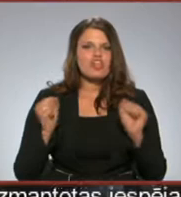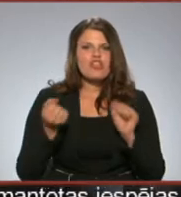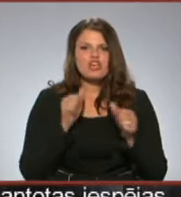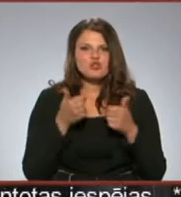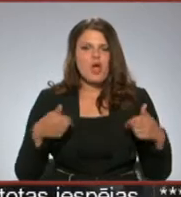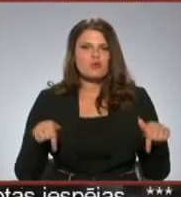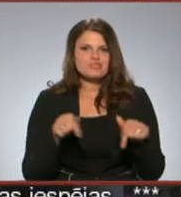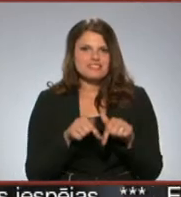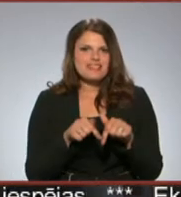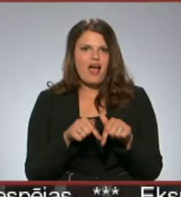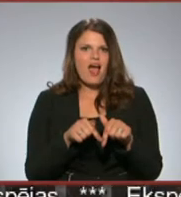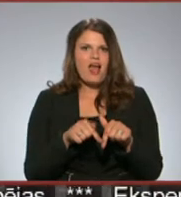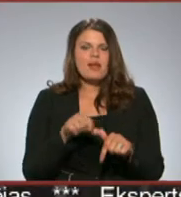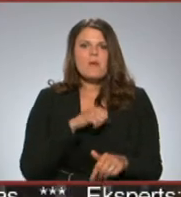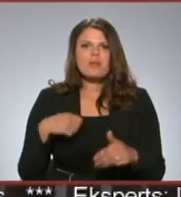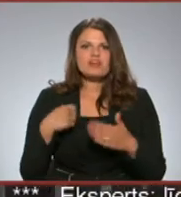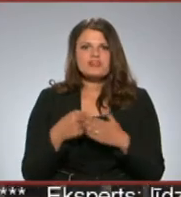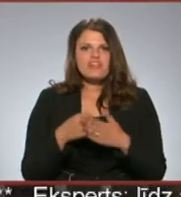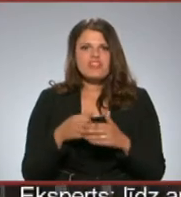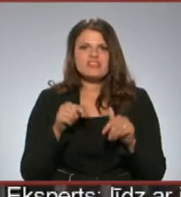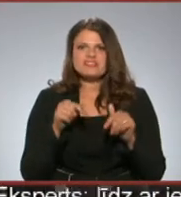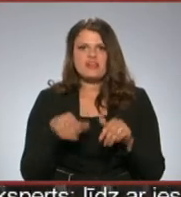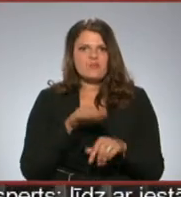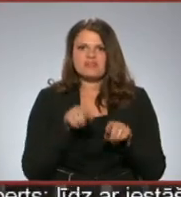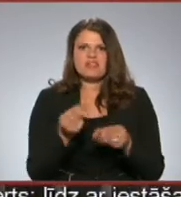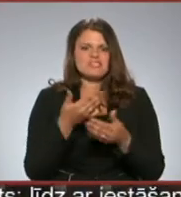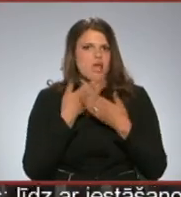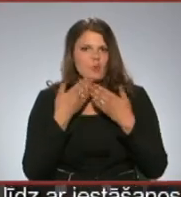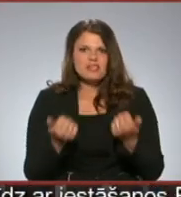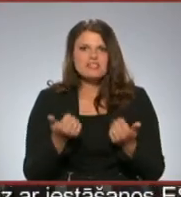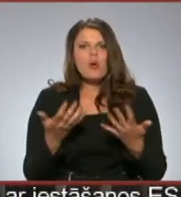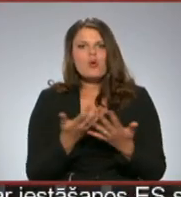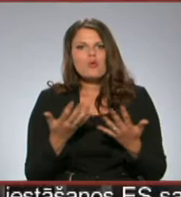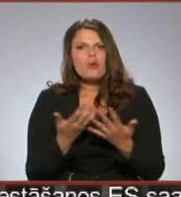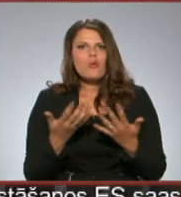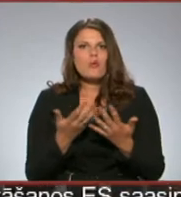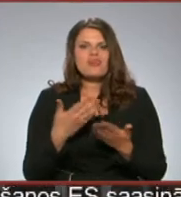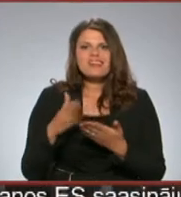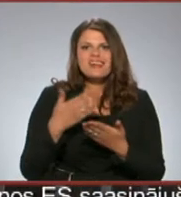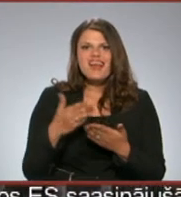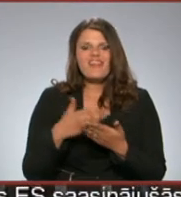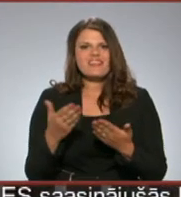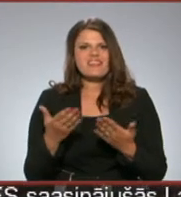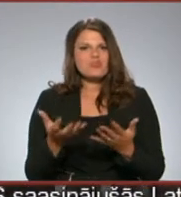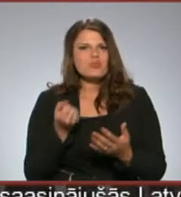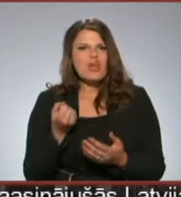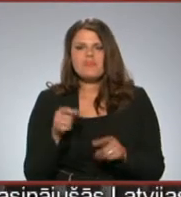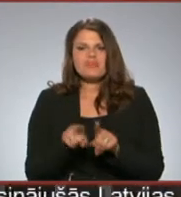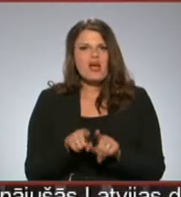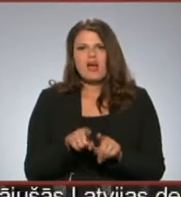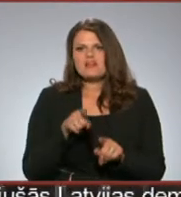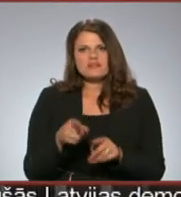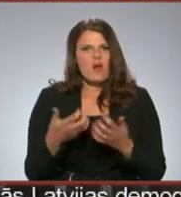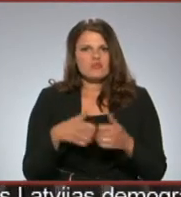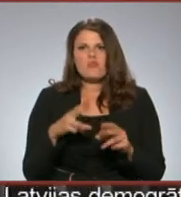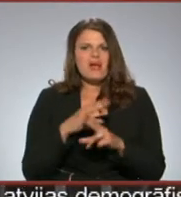zāli. Mums pašu finansējumu, mums pašiem tādas līdzekļu nav un kaut kādas, kā es te minēju, kredīti kaut kādu ņemt vai ko, tas ir automātiski